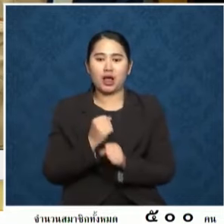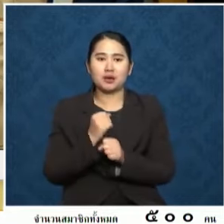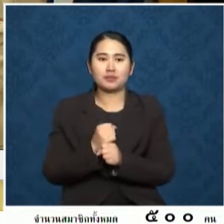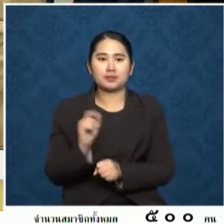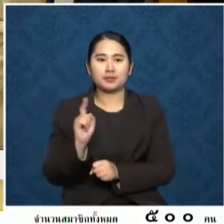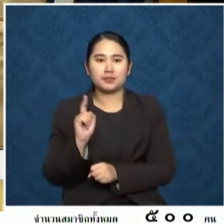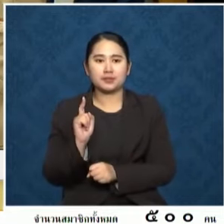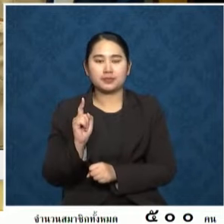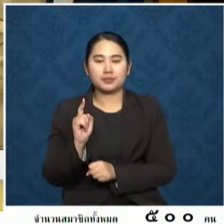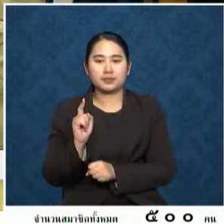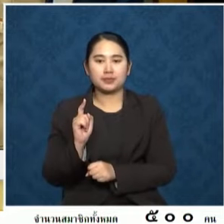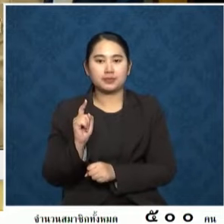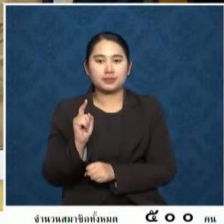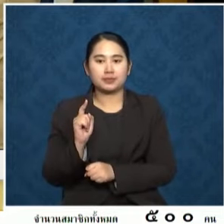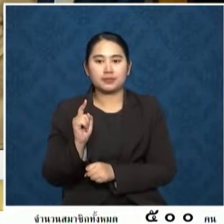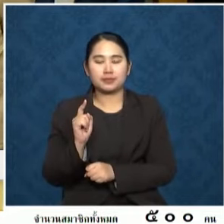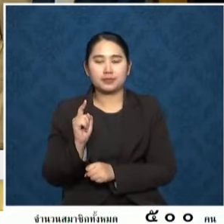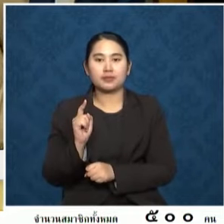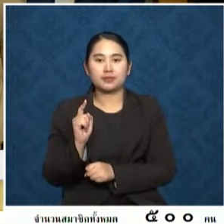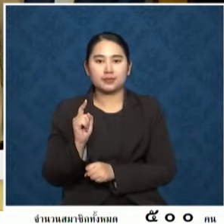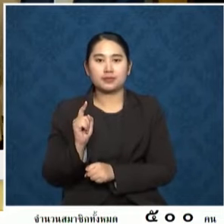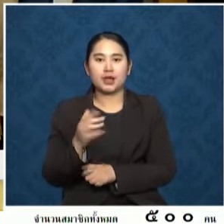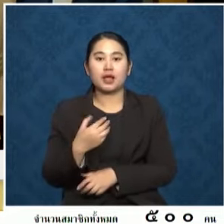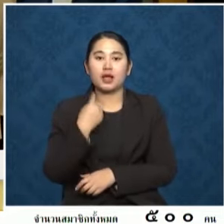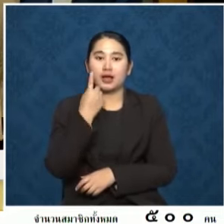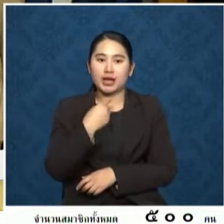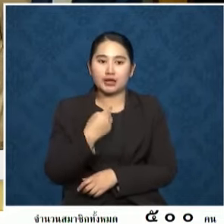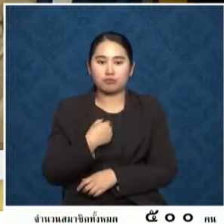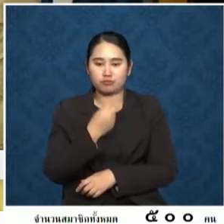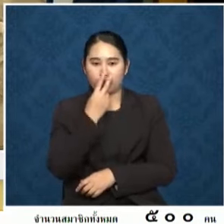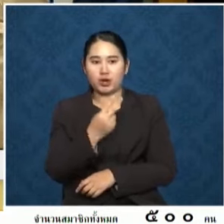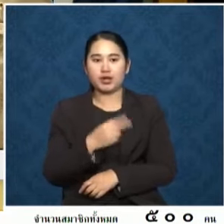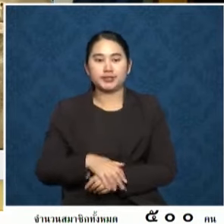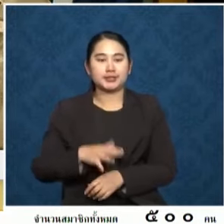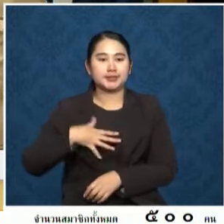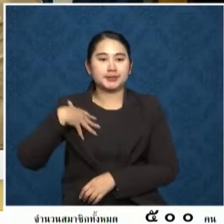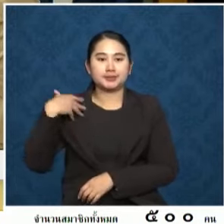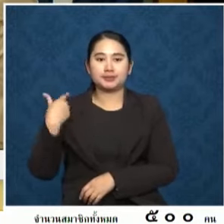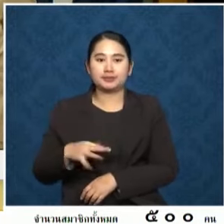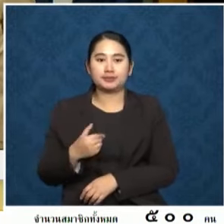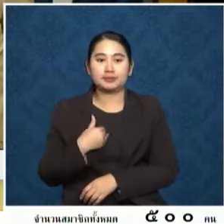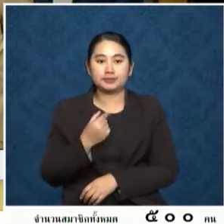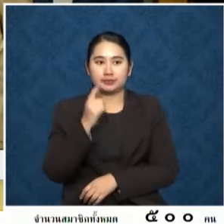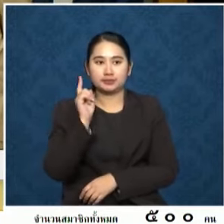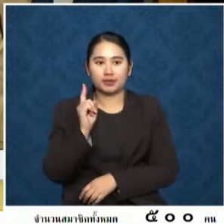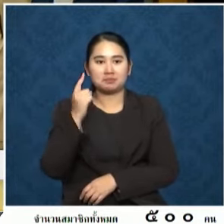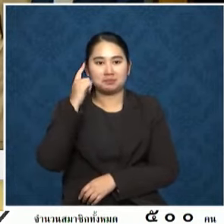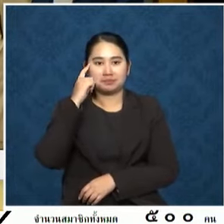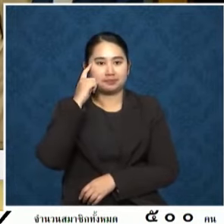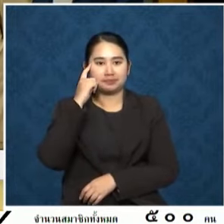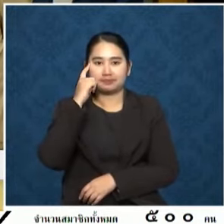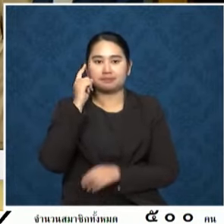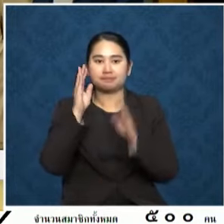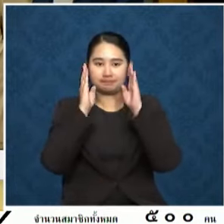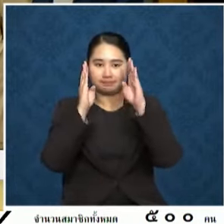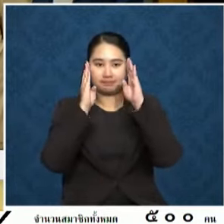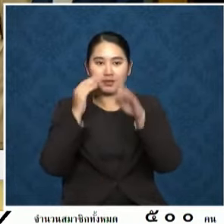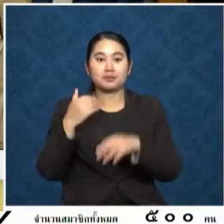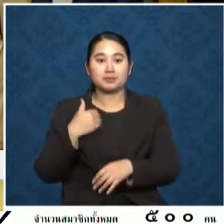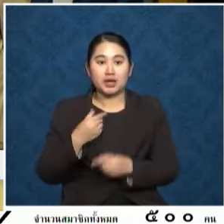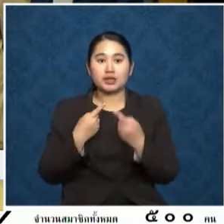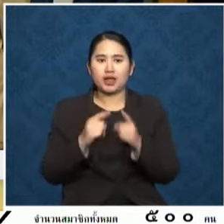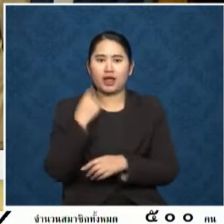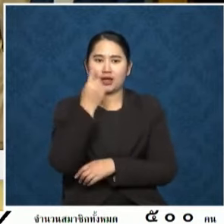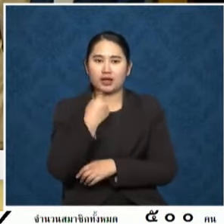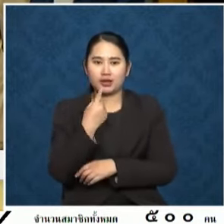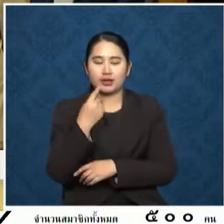กับว่าคนพวกนี้หรือคนที่ไม่ถูกต้องผมถือว่าเจตนามันชัดเจนแต่คนที่พิจาร